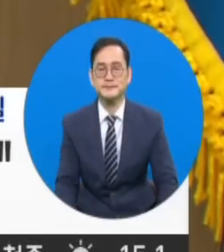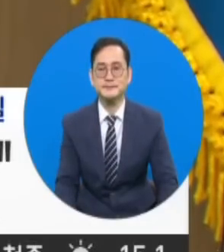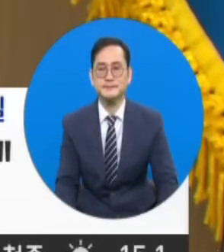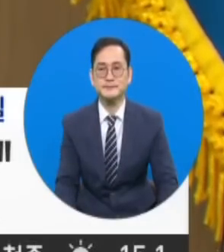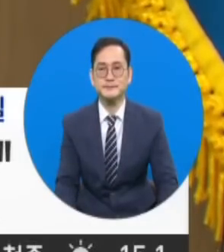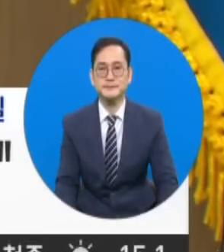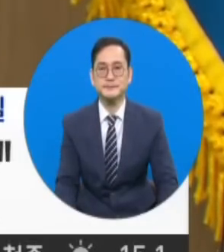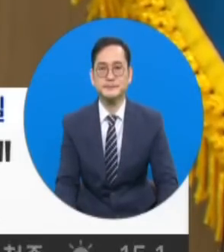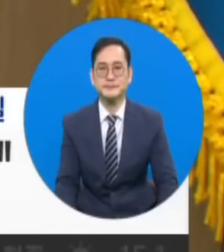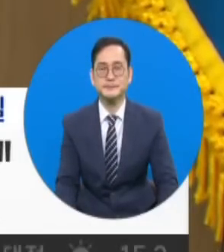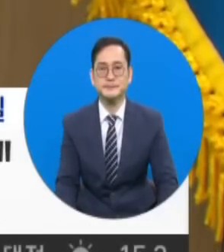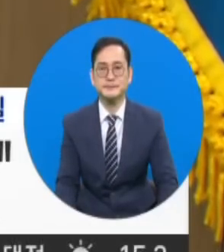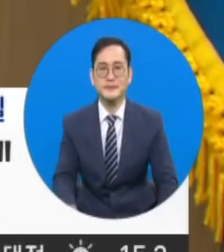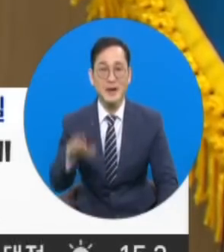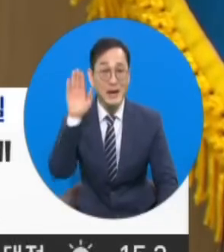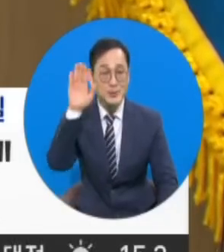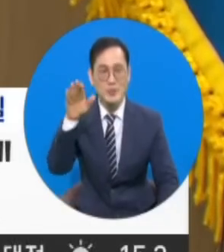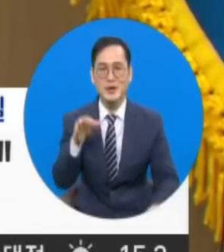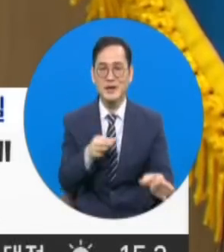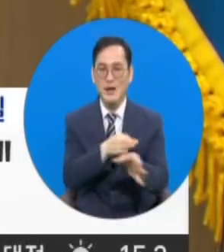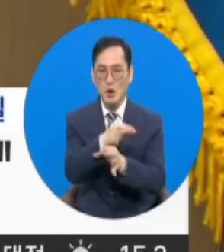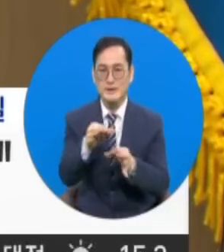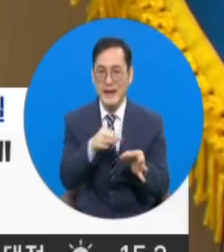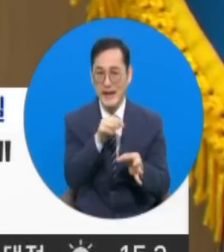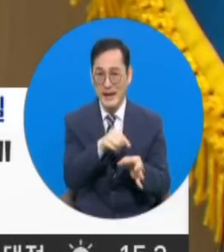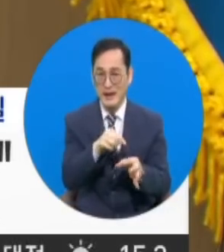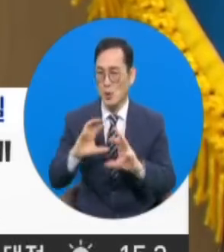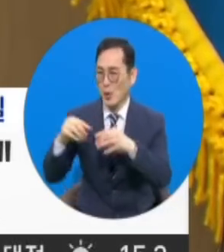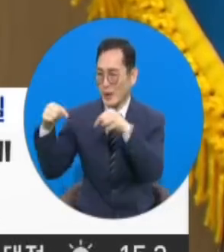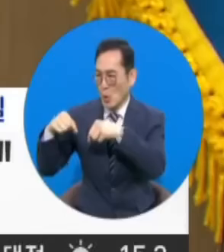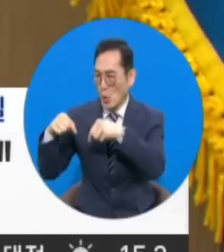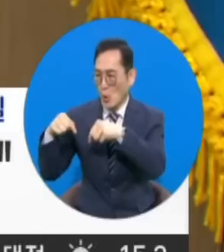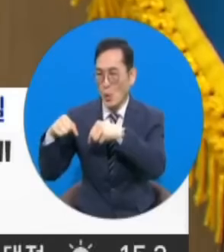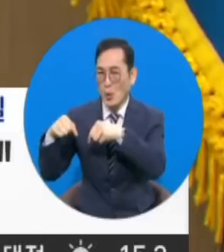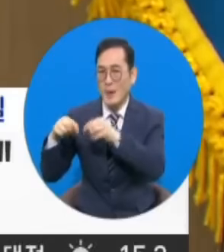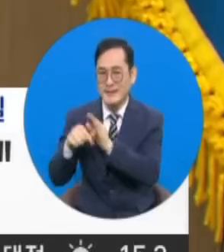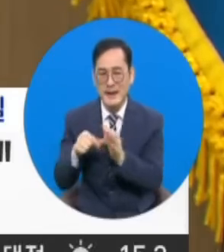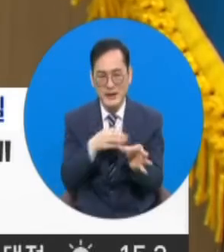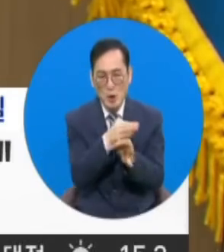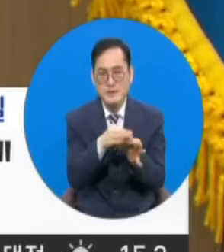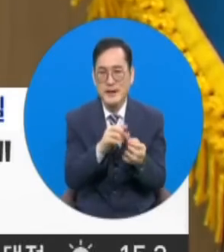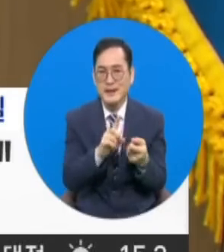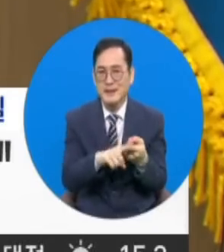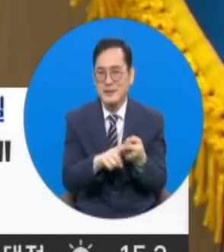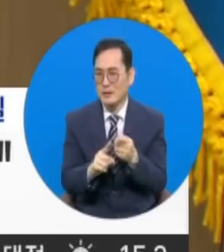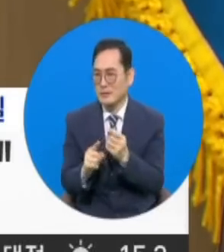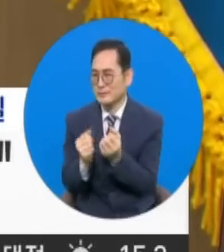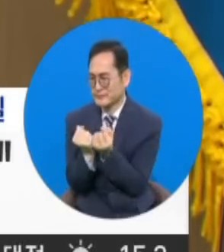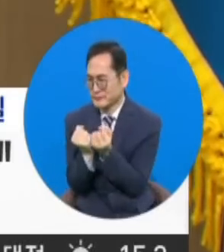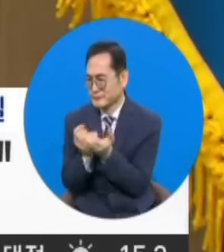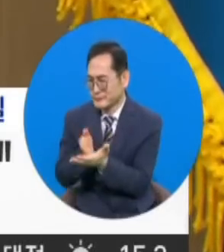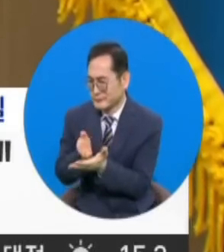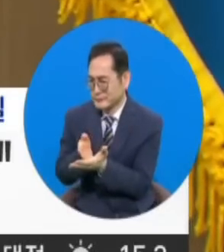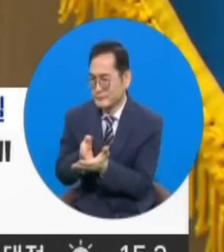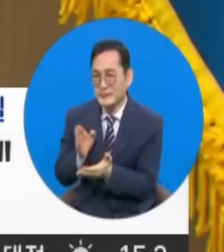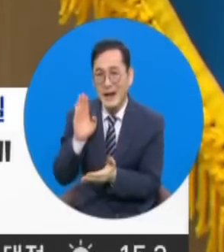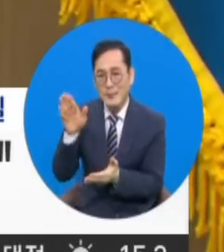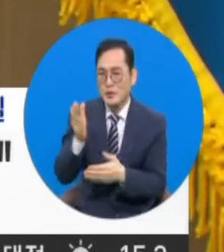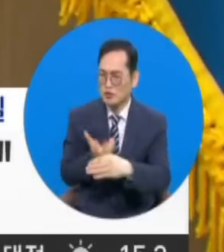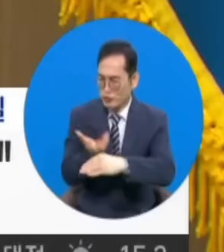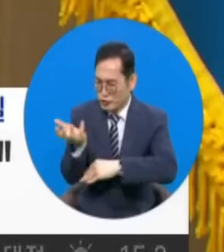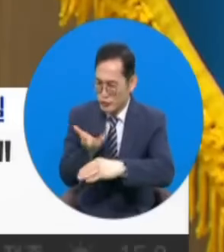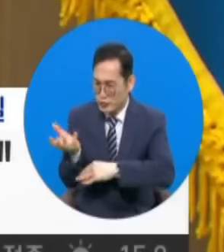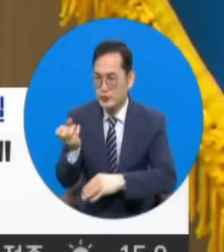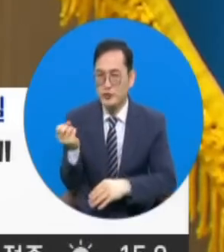앞으로 경제를 외교의 중심에 두고 우리 제품의 수출 확대와 해외 첨단